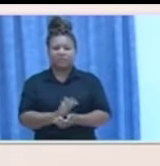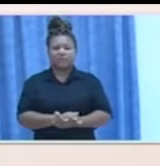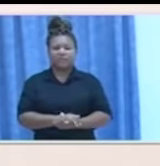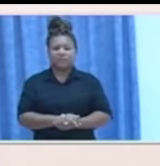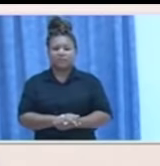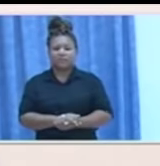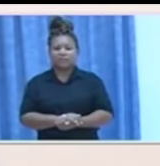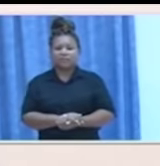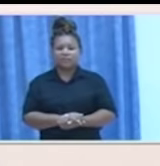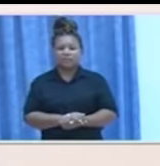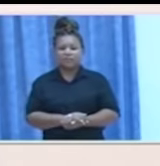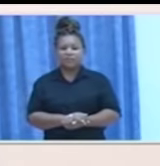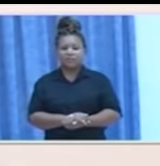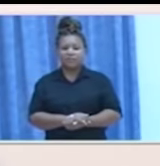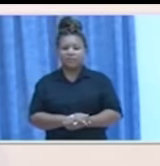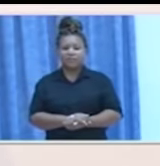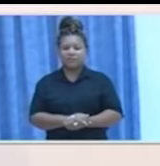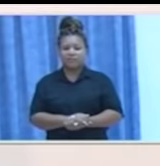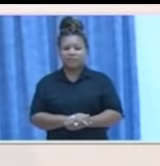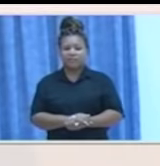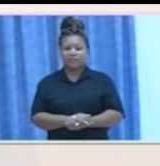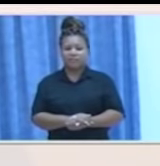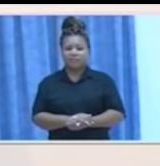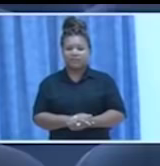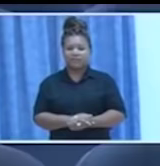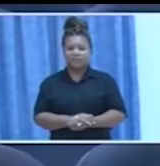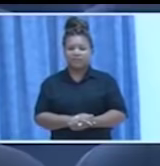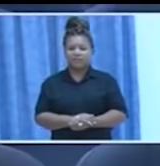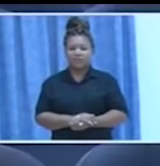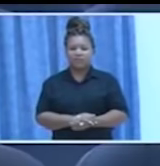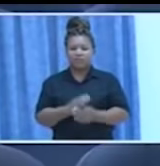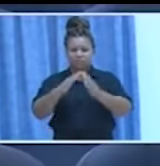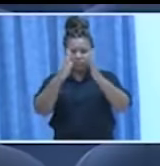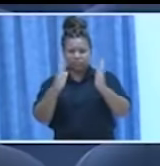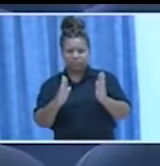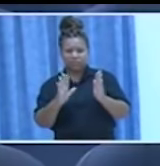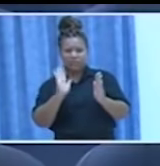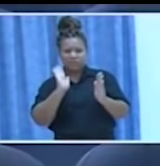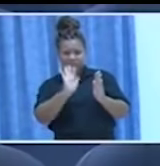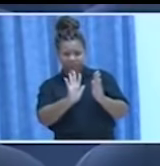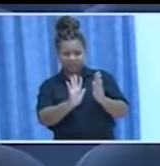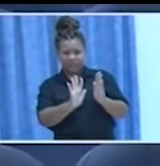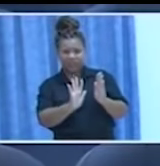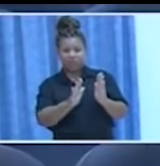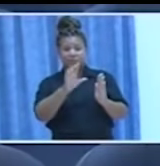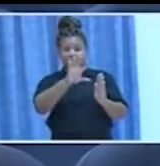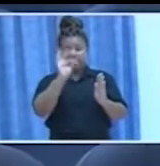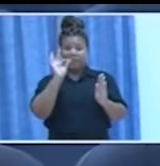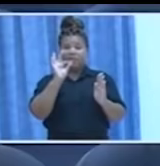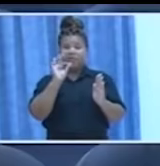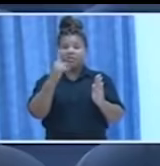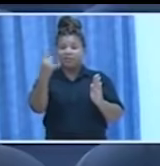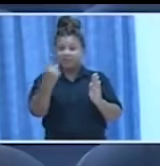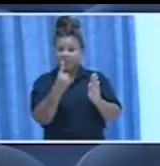Si nous voulons faire ce travail, en plus de finissons la quarantaine, nous réassessons son risque et nous décidons si vous bénéficiez avec